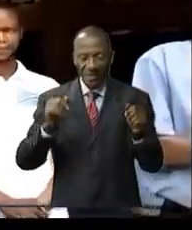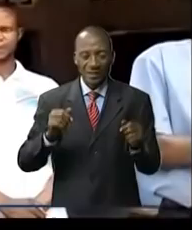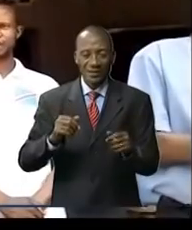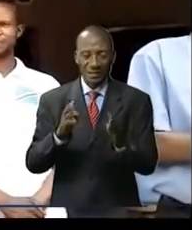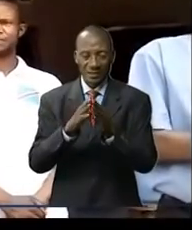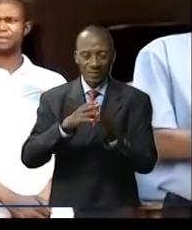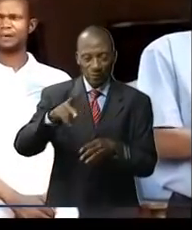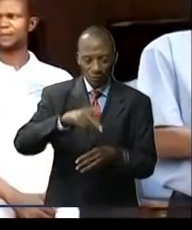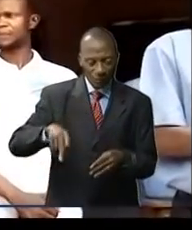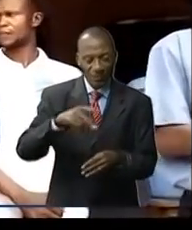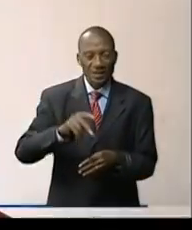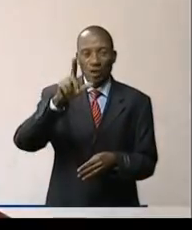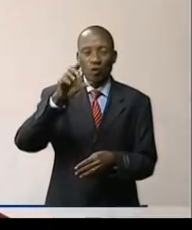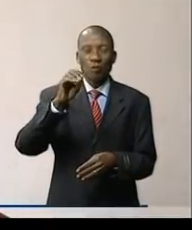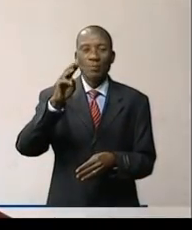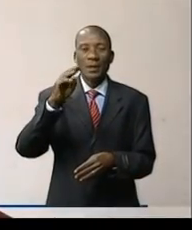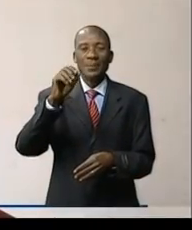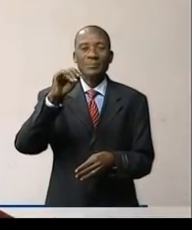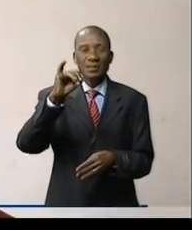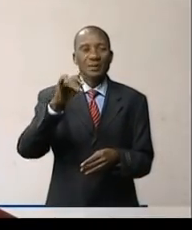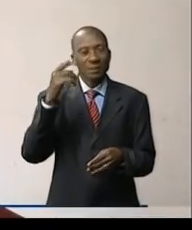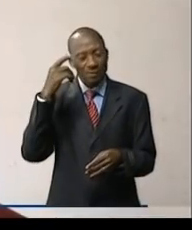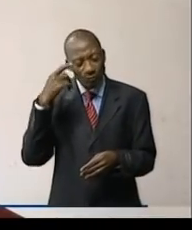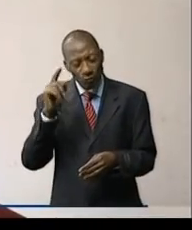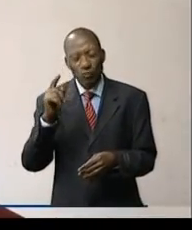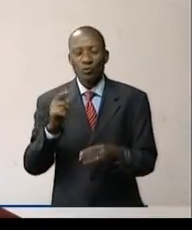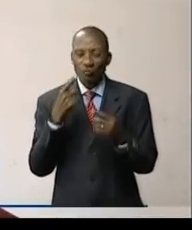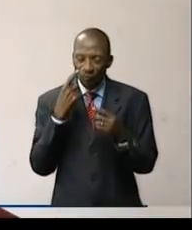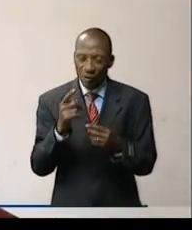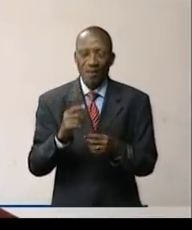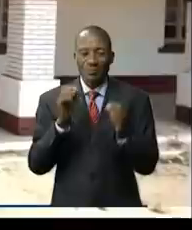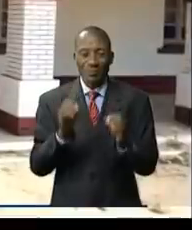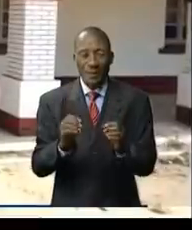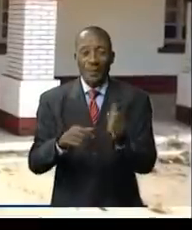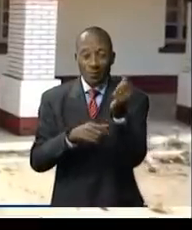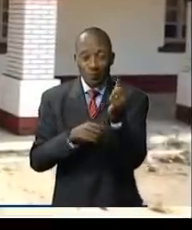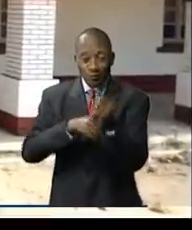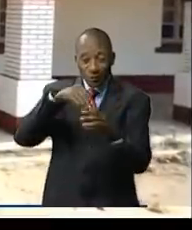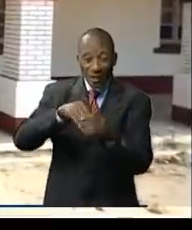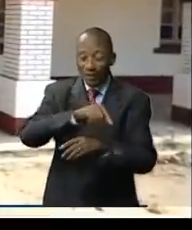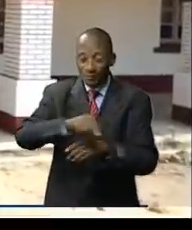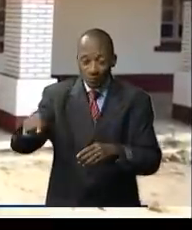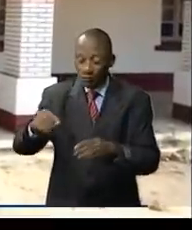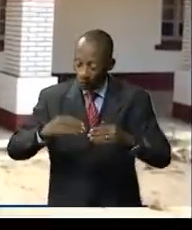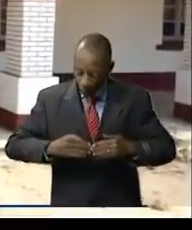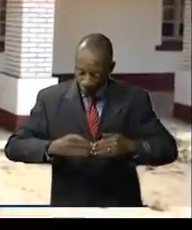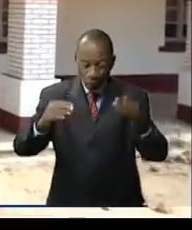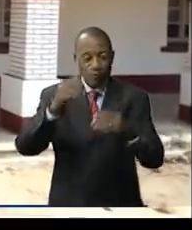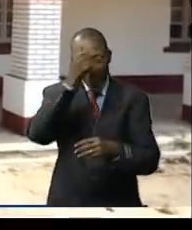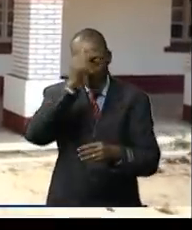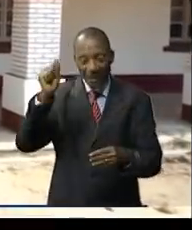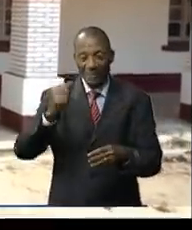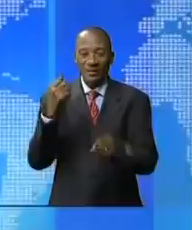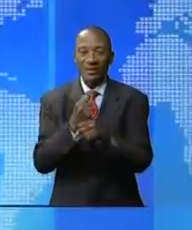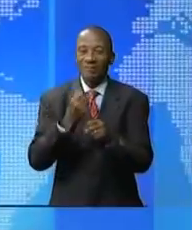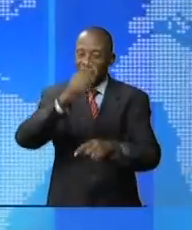porter haut leur voix. Pendant ce temps, tous les bureaux sont restés fermés et les agents promettent de poursuivre ces mouvements si aucune suite favorable n'est